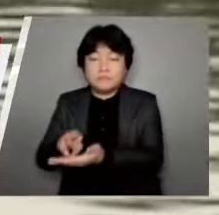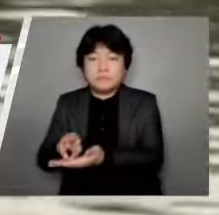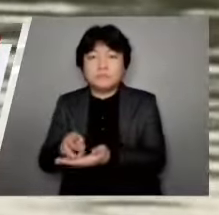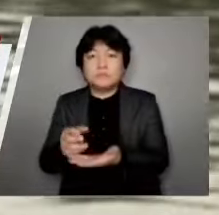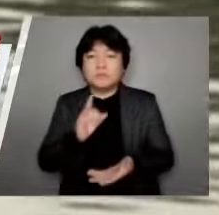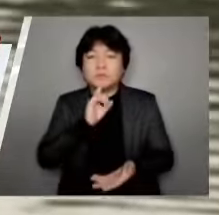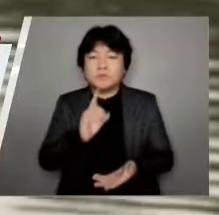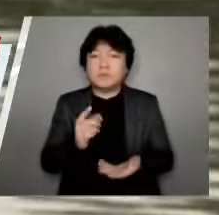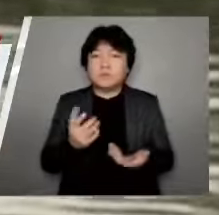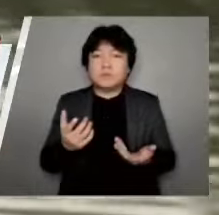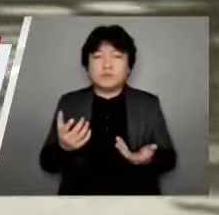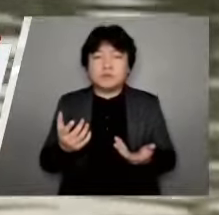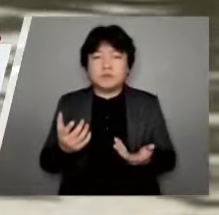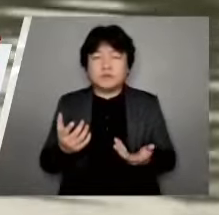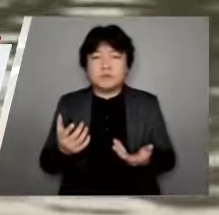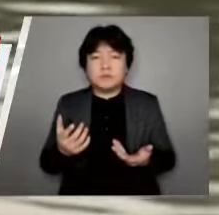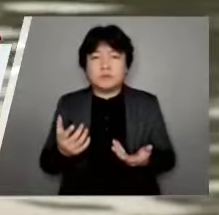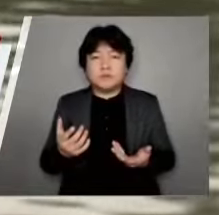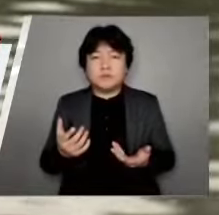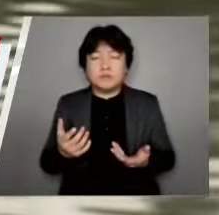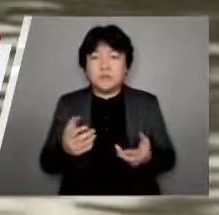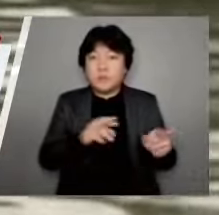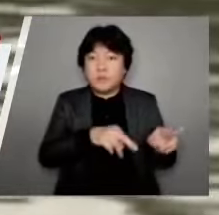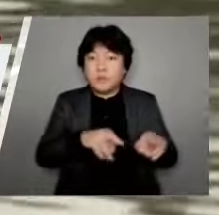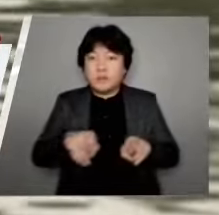ay malalapit sa Tulihan River.